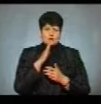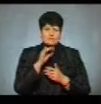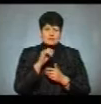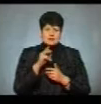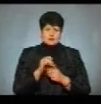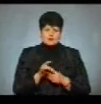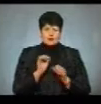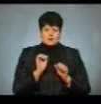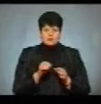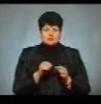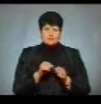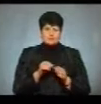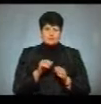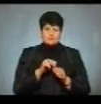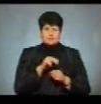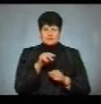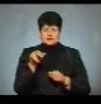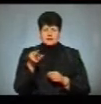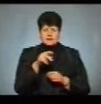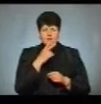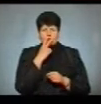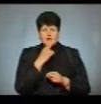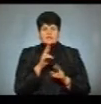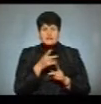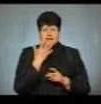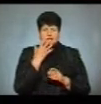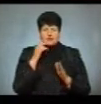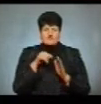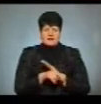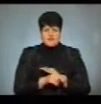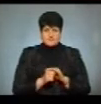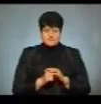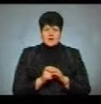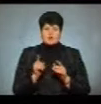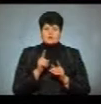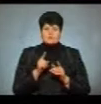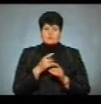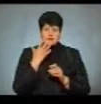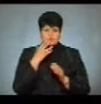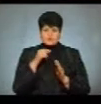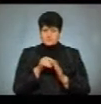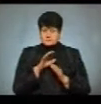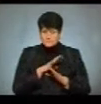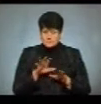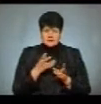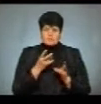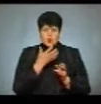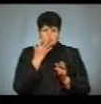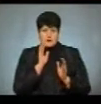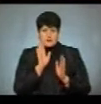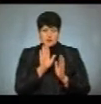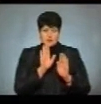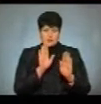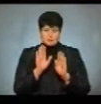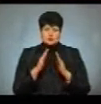його взяти за мій період і пройтися по багатоквартирному будинку і побачити, як тепло-то втікає. А щоб тепло не тікало, треба утепляти будинок,